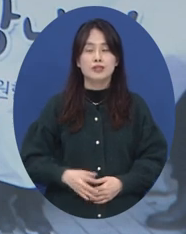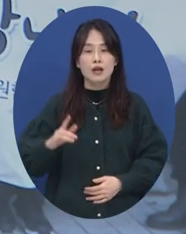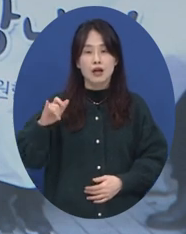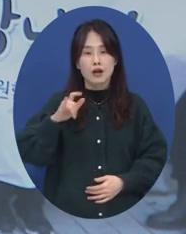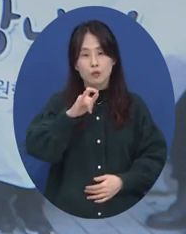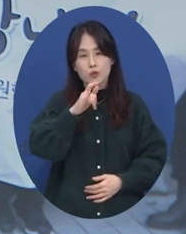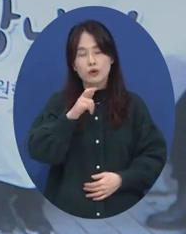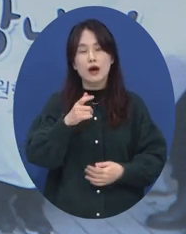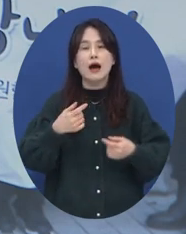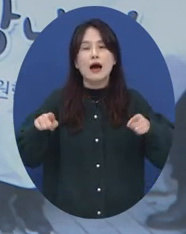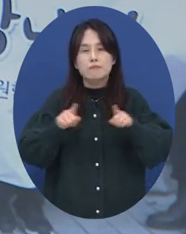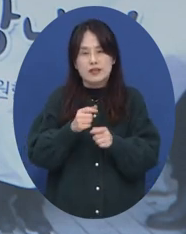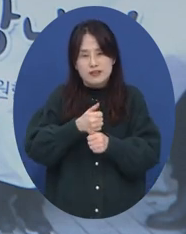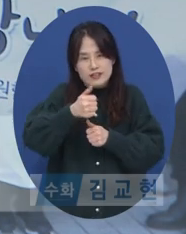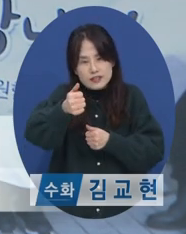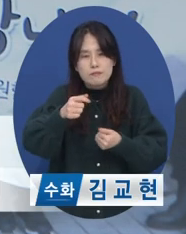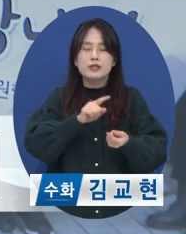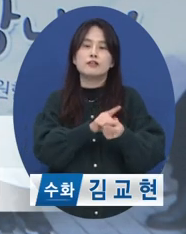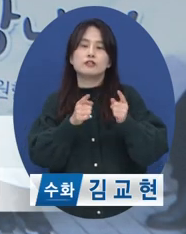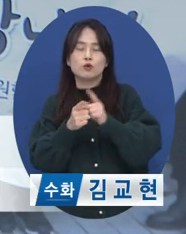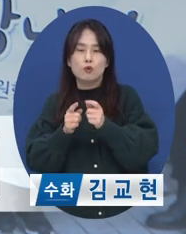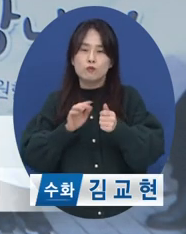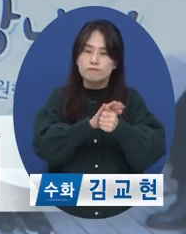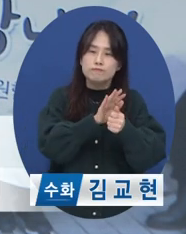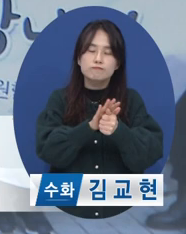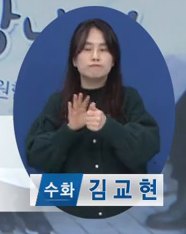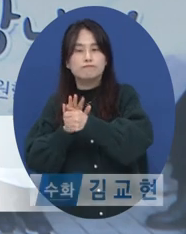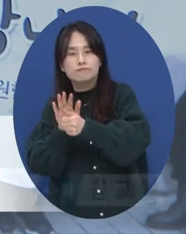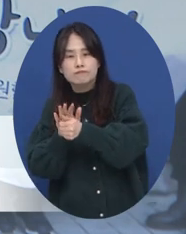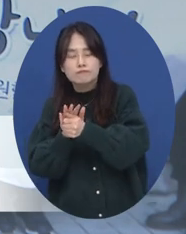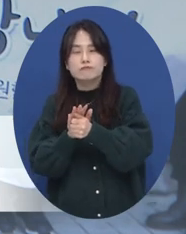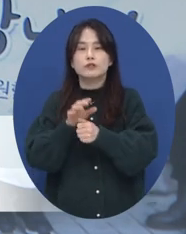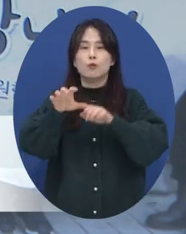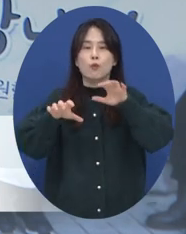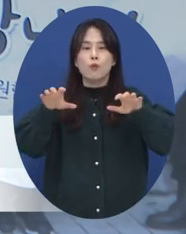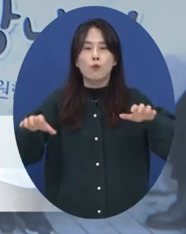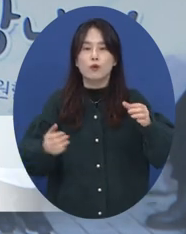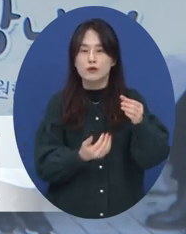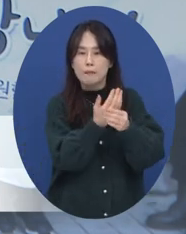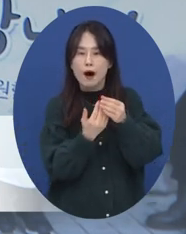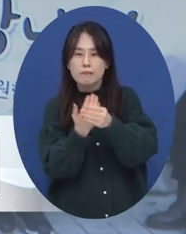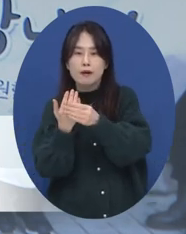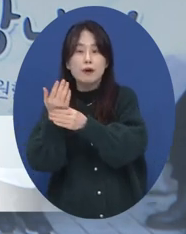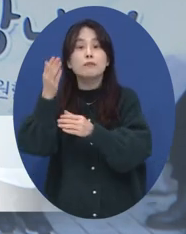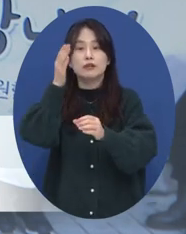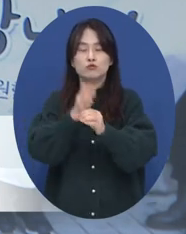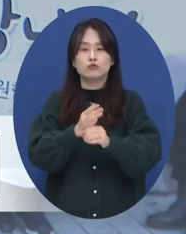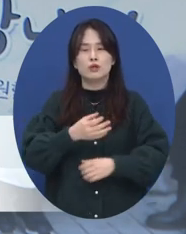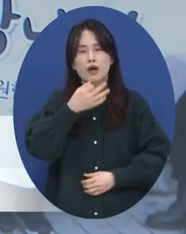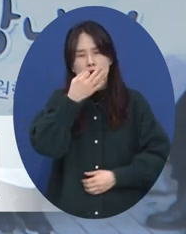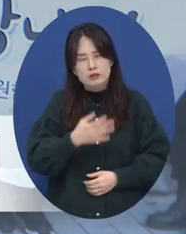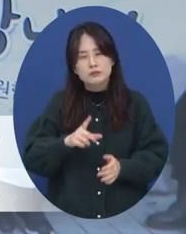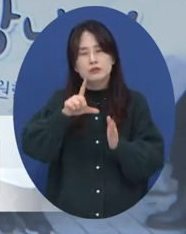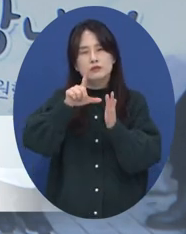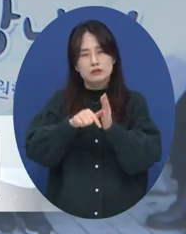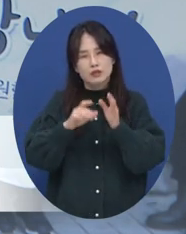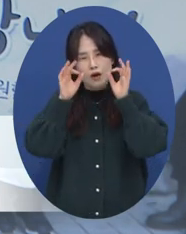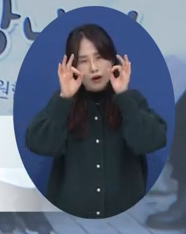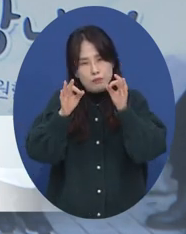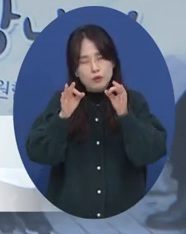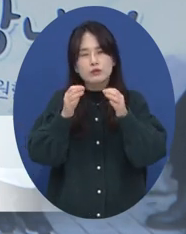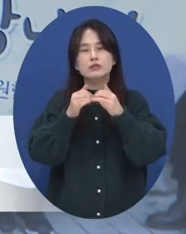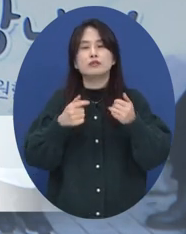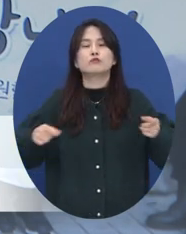코로나19를 함께 이기자며 서로를 격려하는 움직임이 경기도 곳곳에서 일어나고 있습니다. 힘든 시간을 보내는 분들을 향한